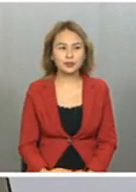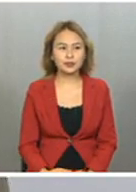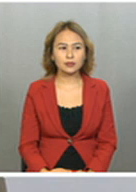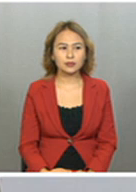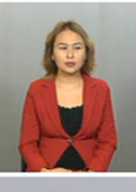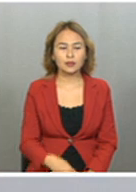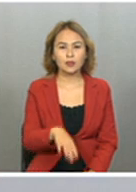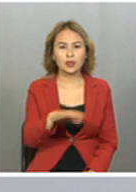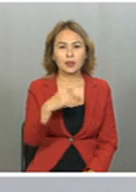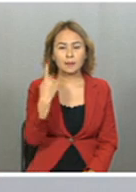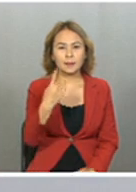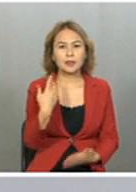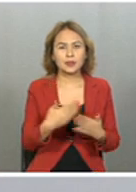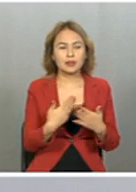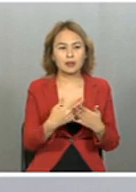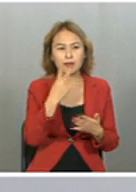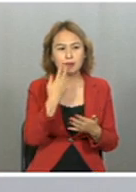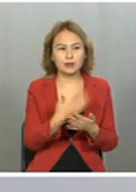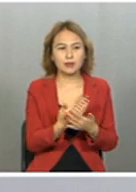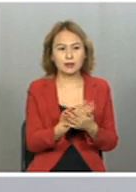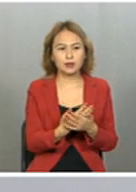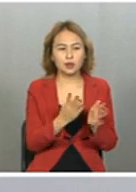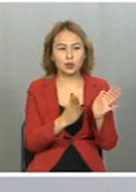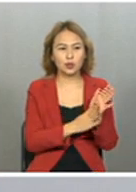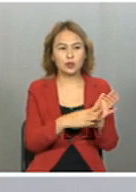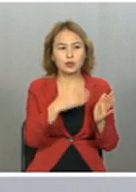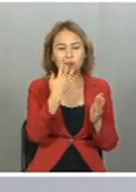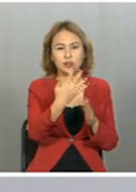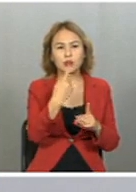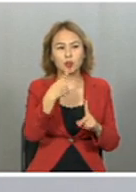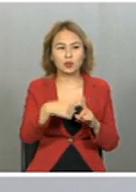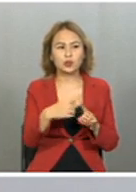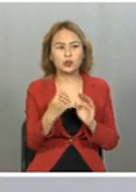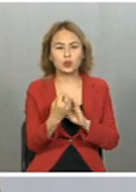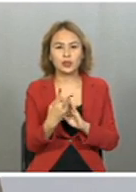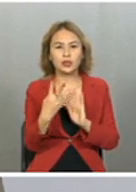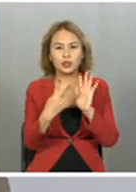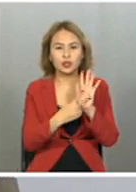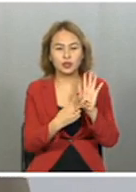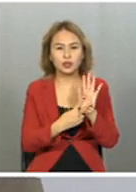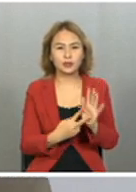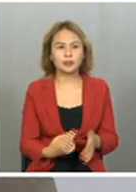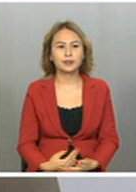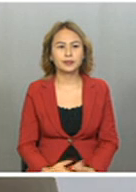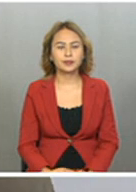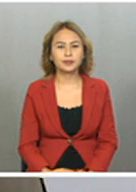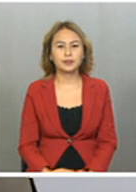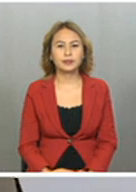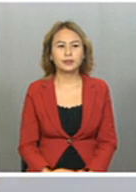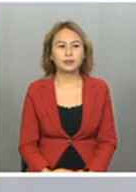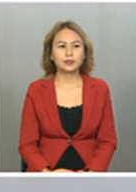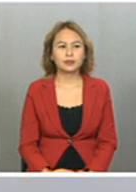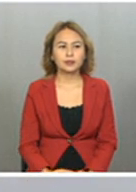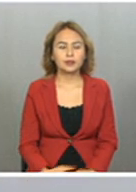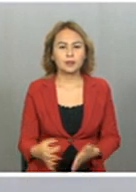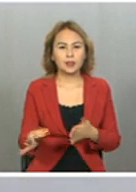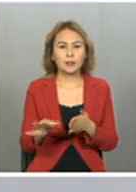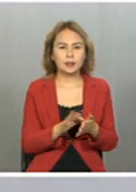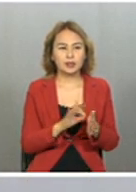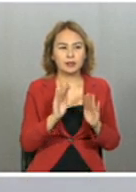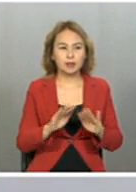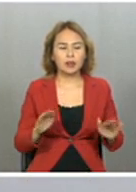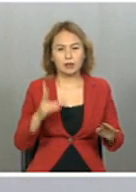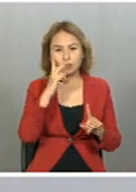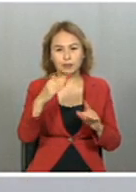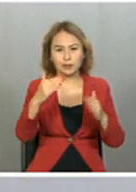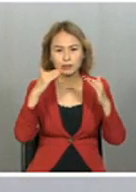Бір мысал қарастырайық. 9-дан 5 пен 12-ден 7-нің қосындысы. Бірден балалар бөлімдеріне